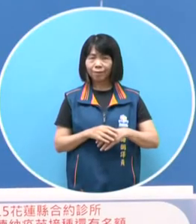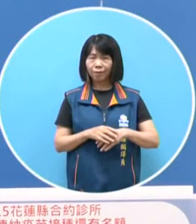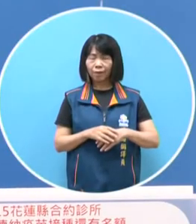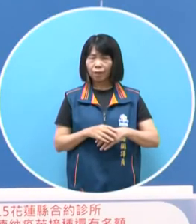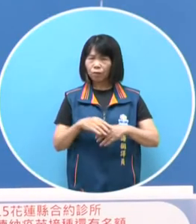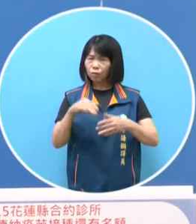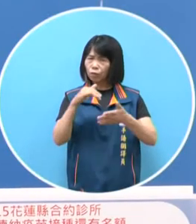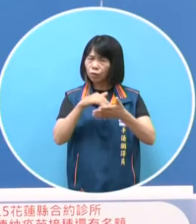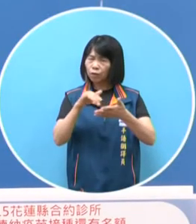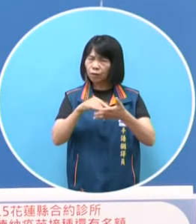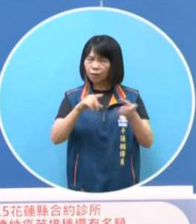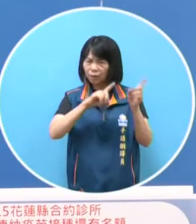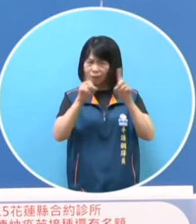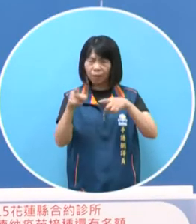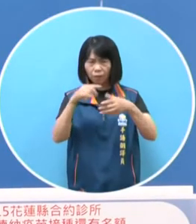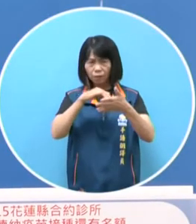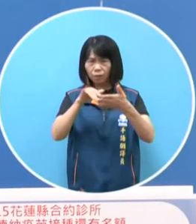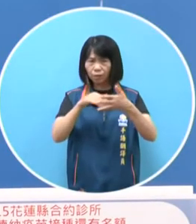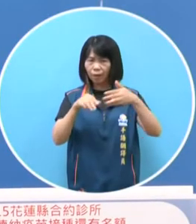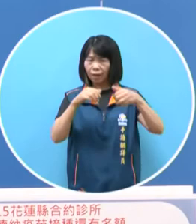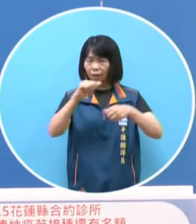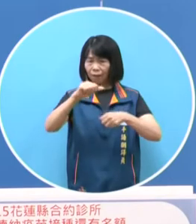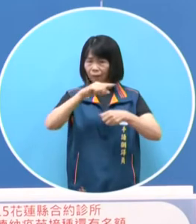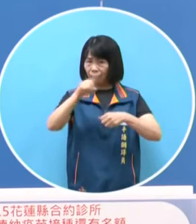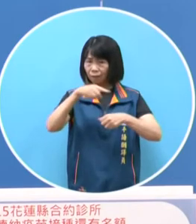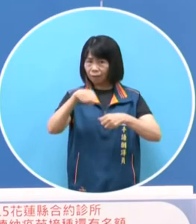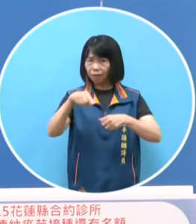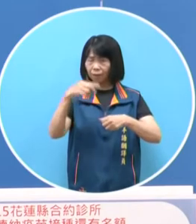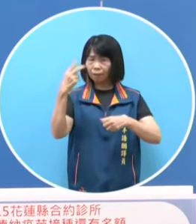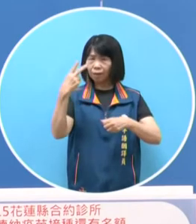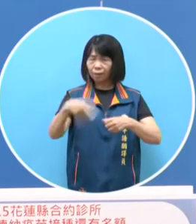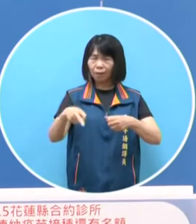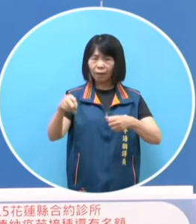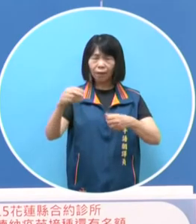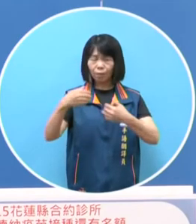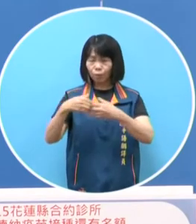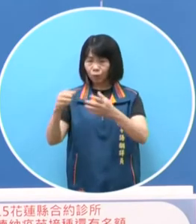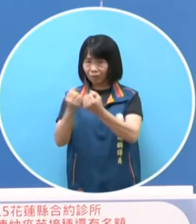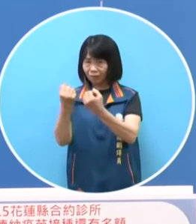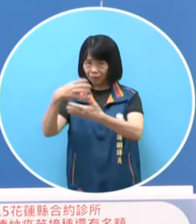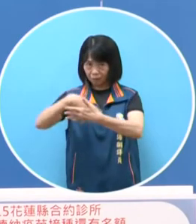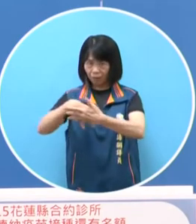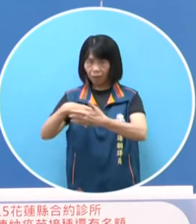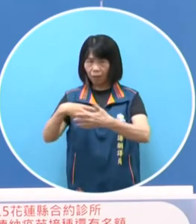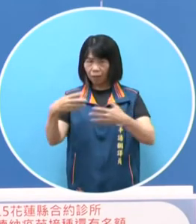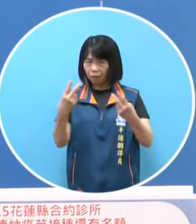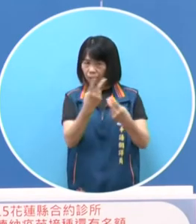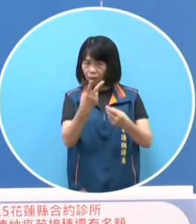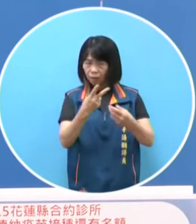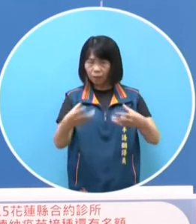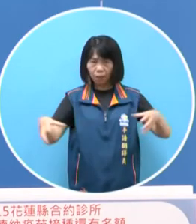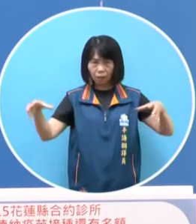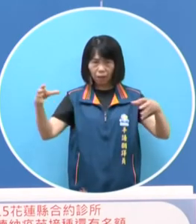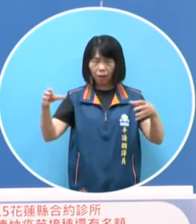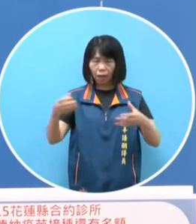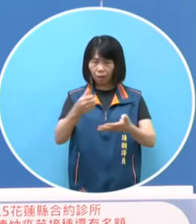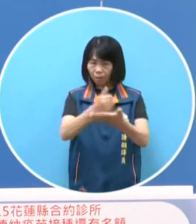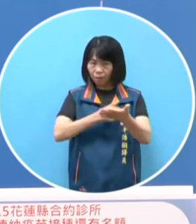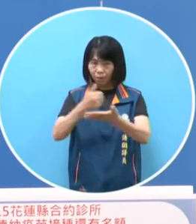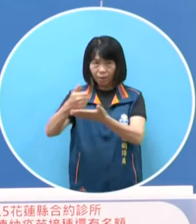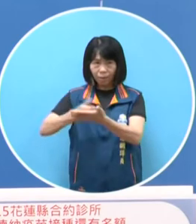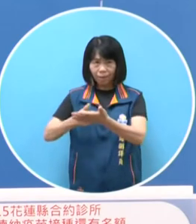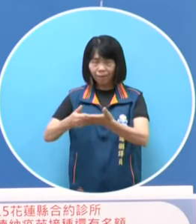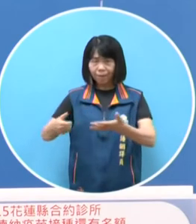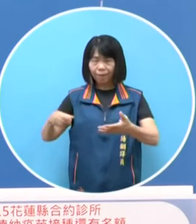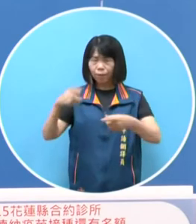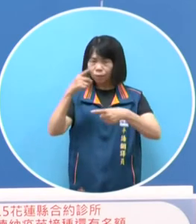计算，我们 AZ 的配付量加上我们莫德纳的配付量的话，那除